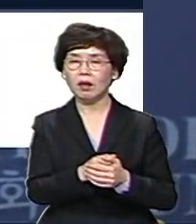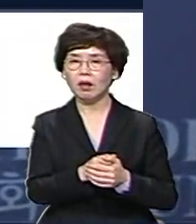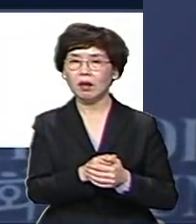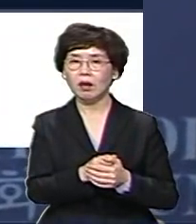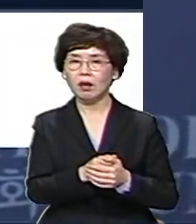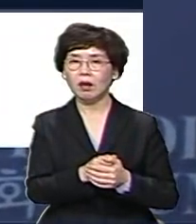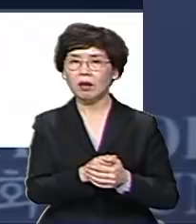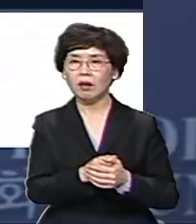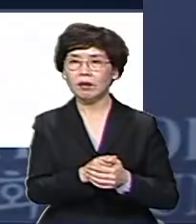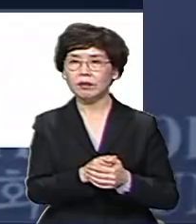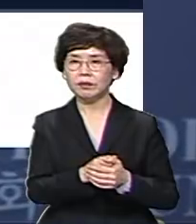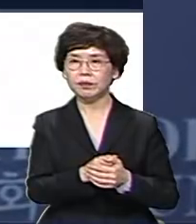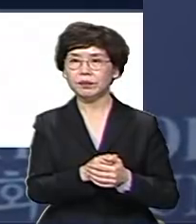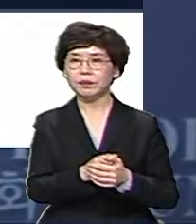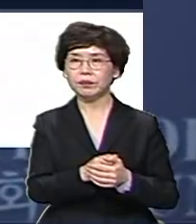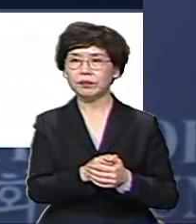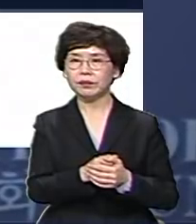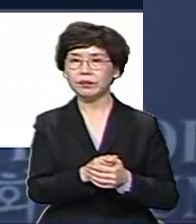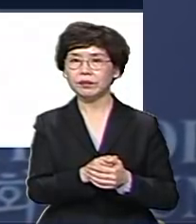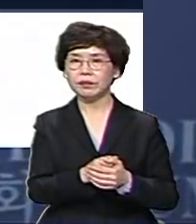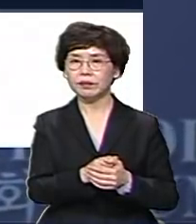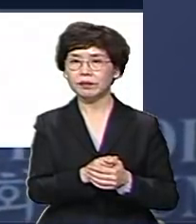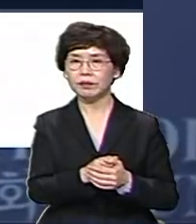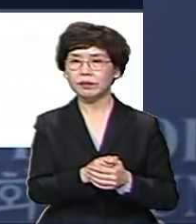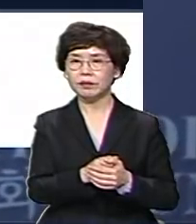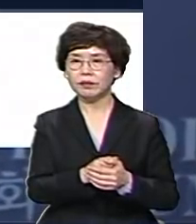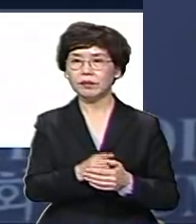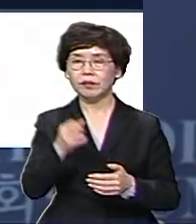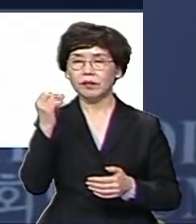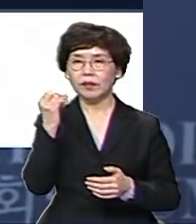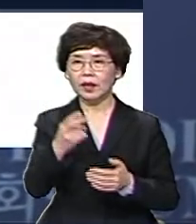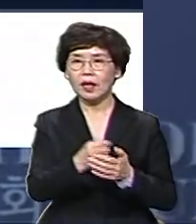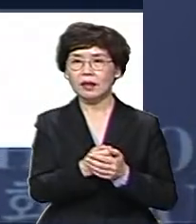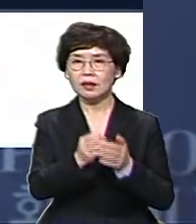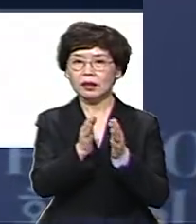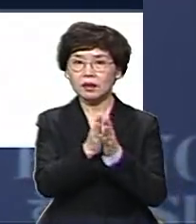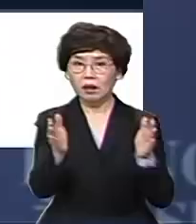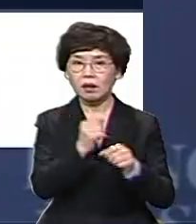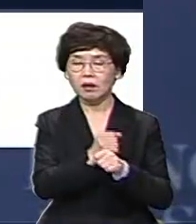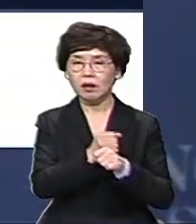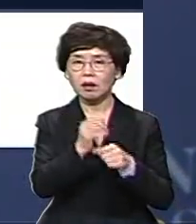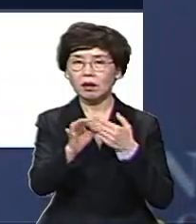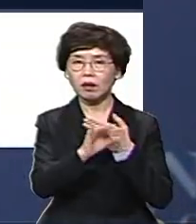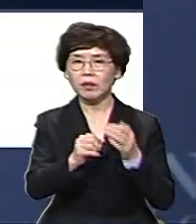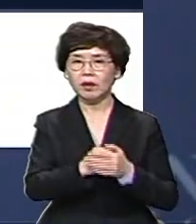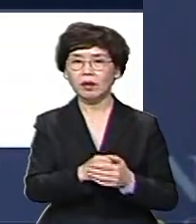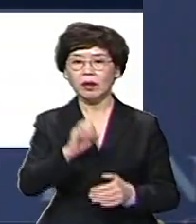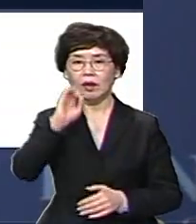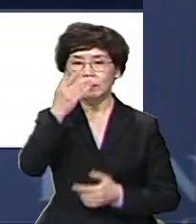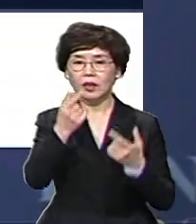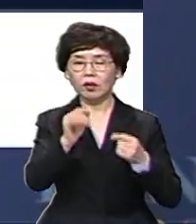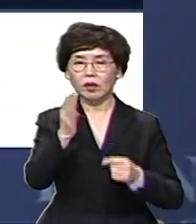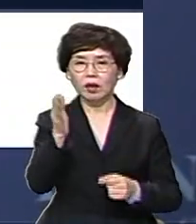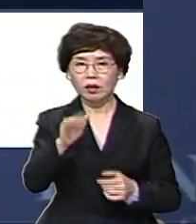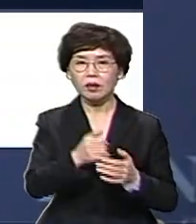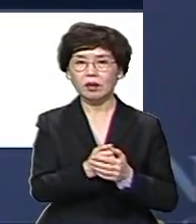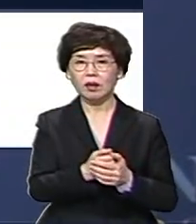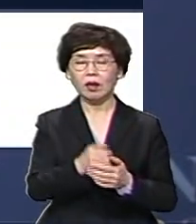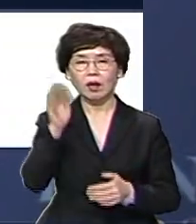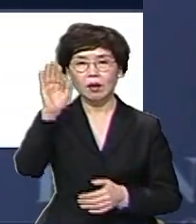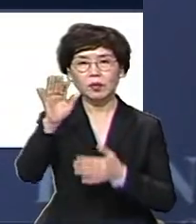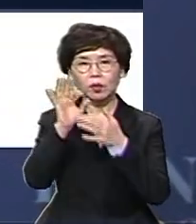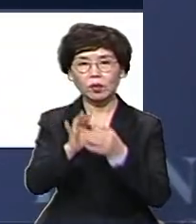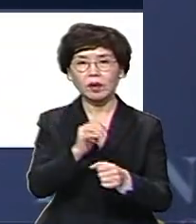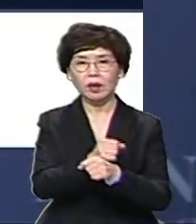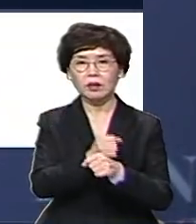생각을 합니다. 그래서 이런 부분에서는 우리가 협상을 결렬을 하고 또 중간에 나오긴 했지만 회담 중단에 대해서는 전혀 두려워하는 사람이